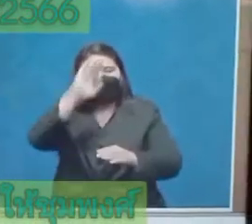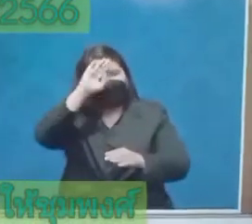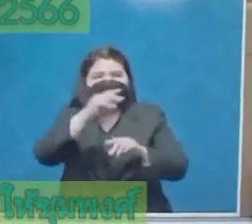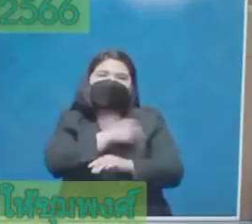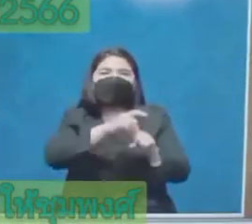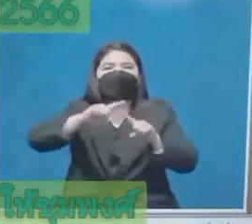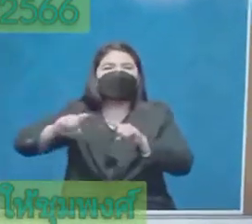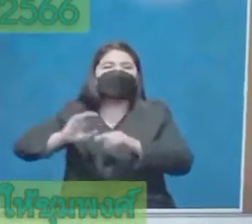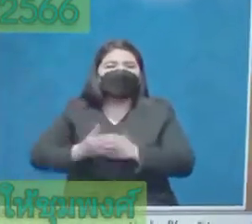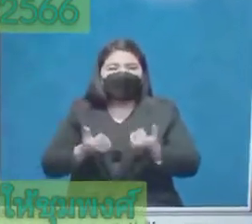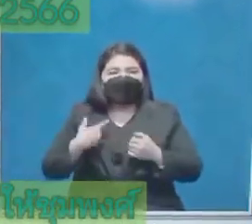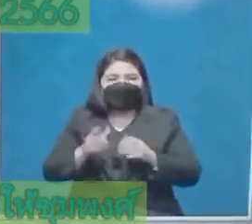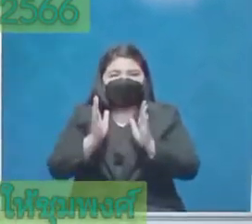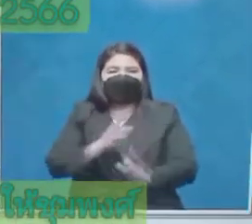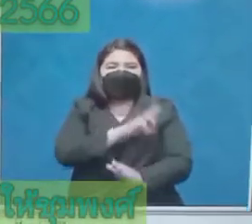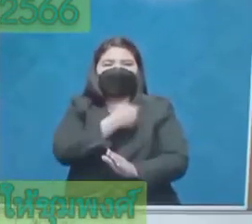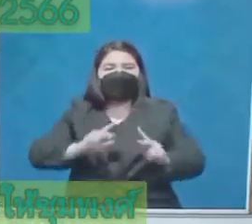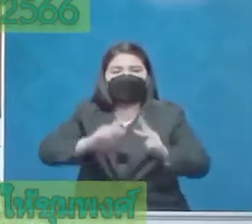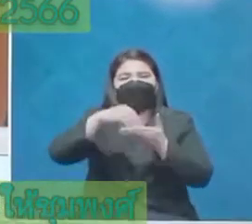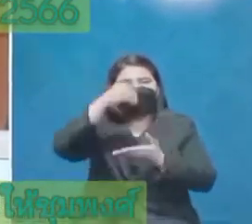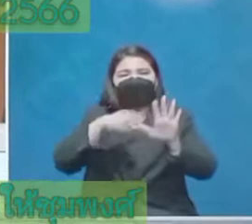าธารณสุขต่อประมาณนั้นบุคลากรด้านการศึกษาของศึกษาธิการ